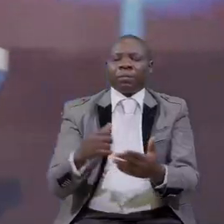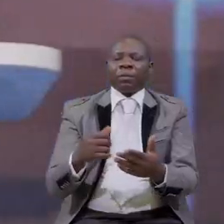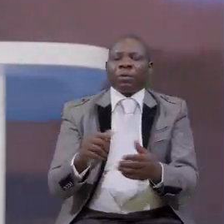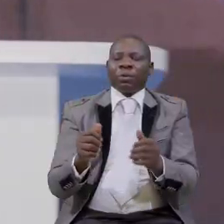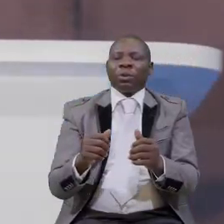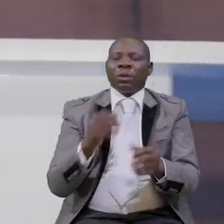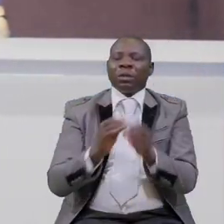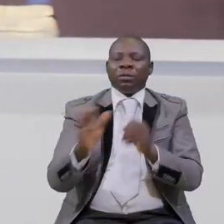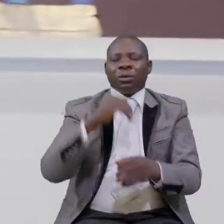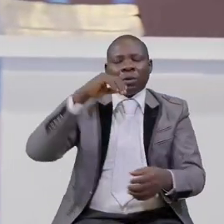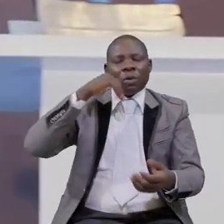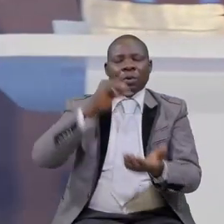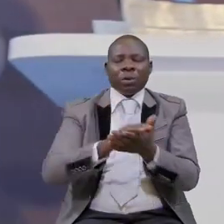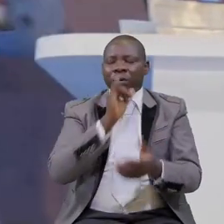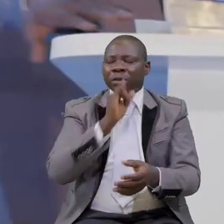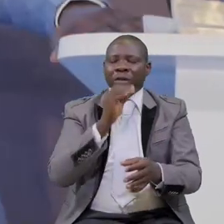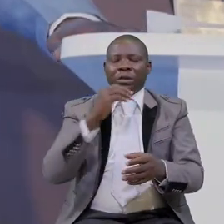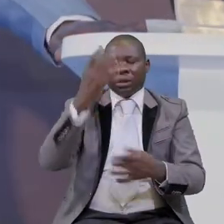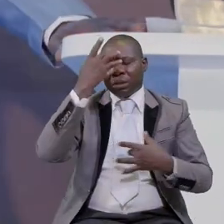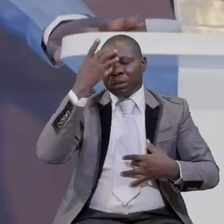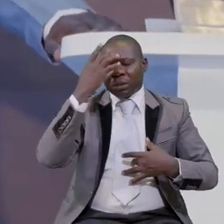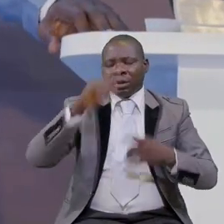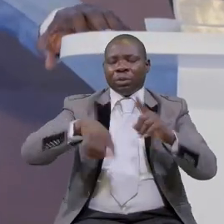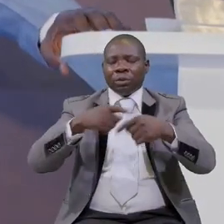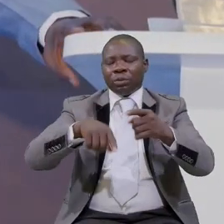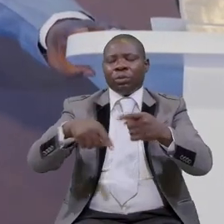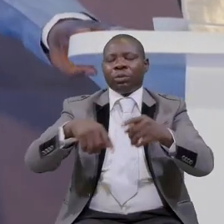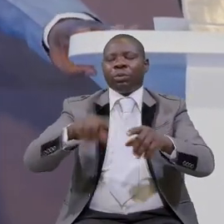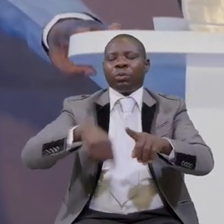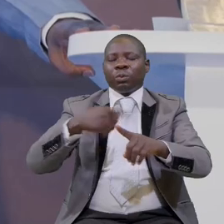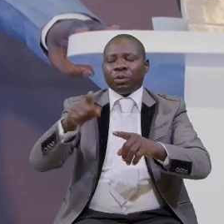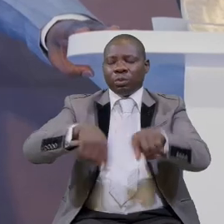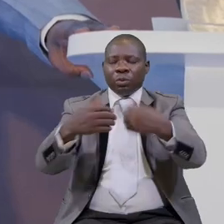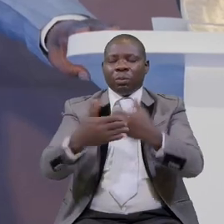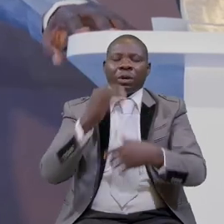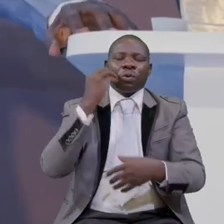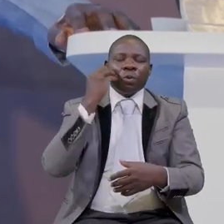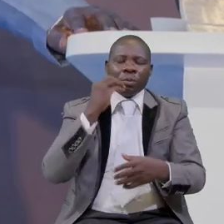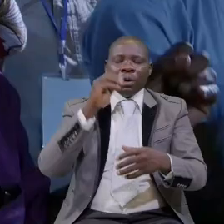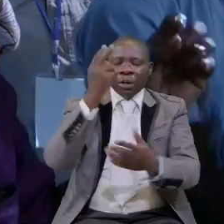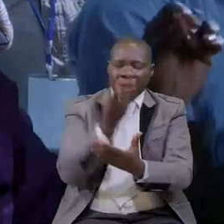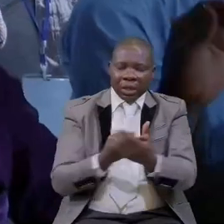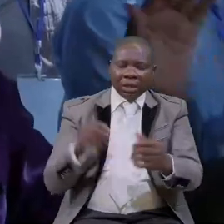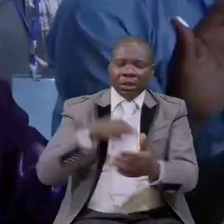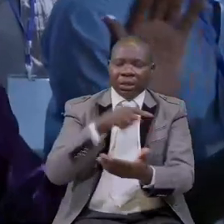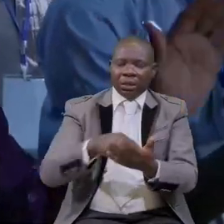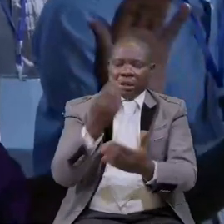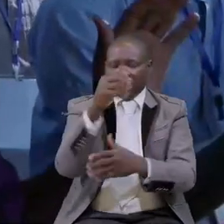Si ta femme est malade, quand tu rentreras, impose-lui cette main ointe.